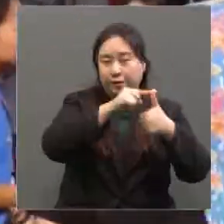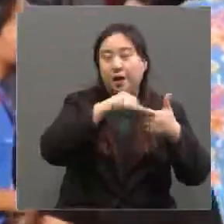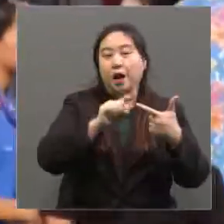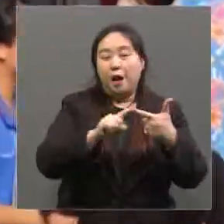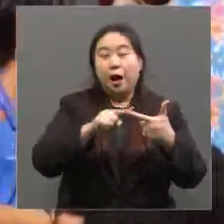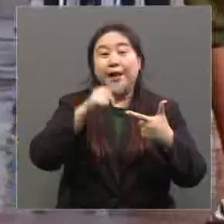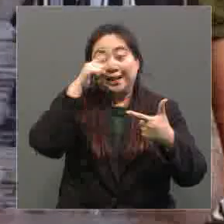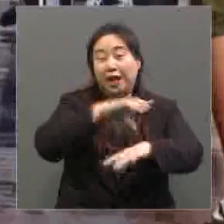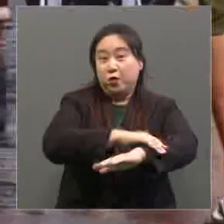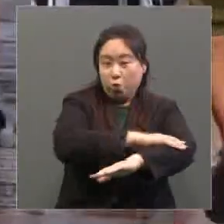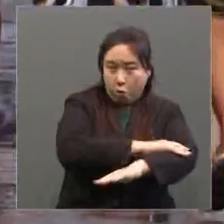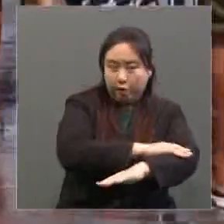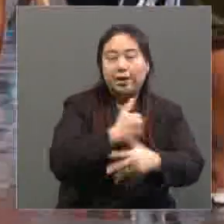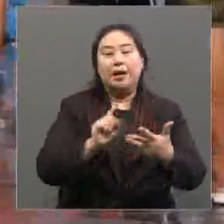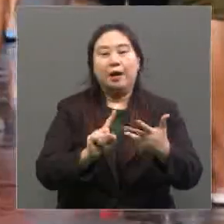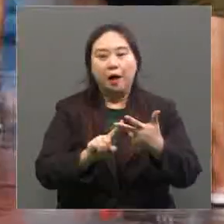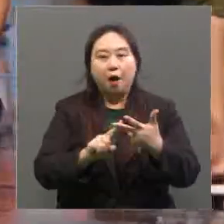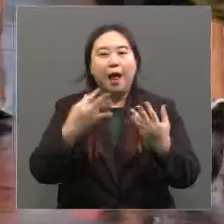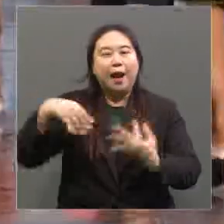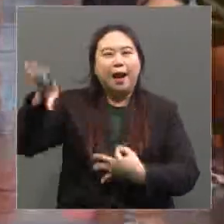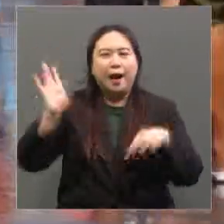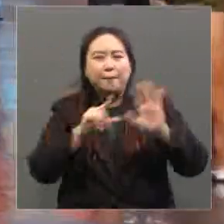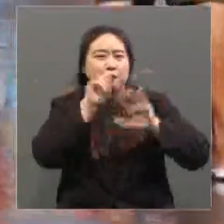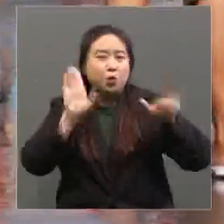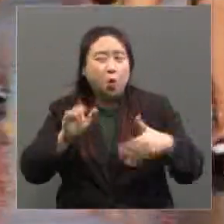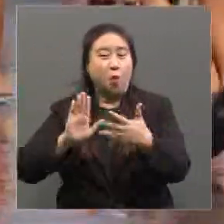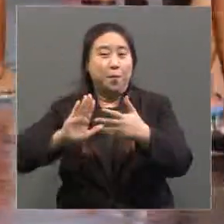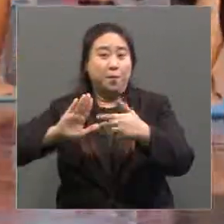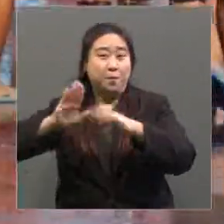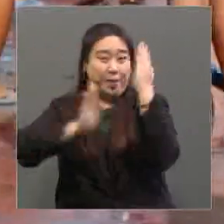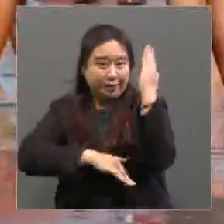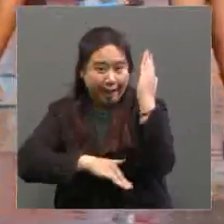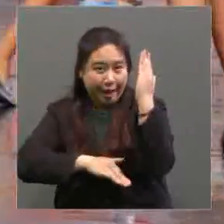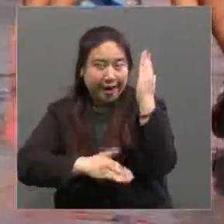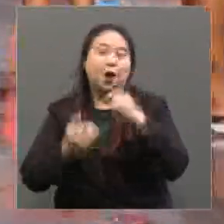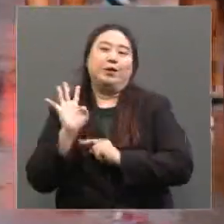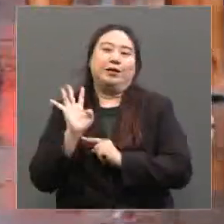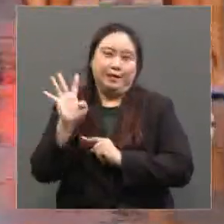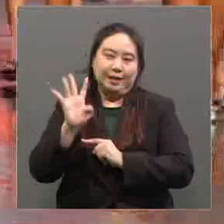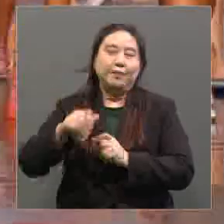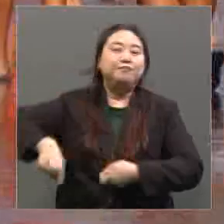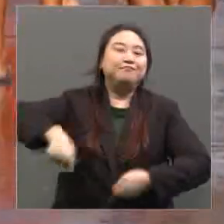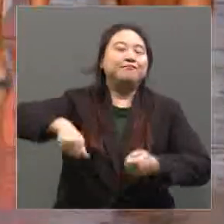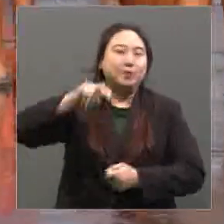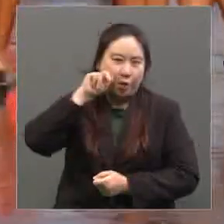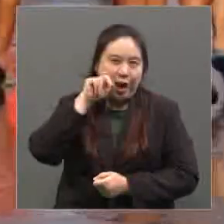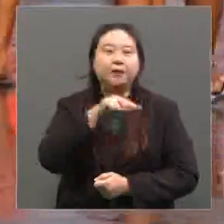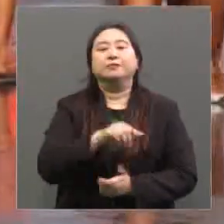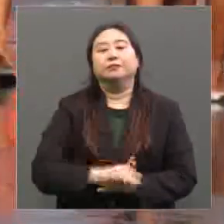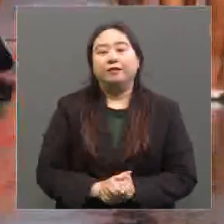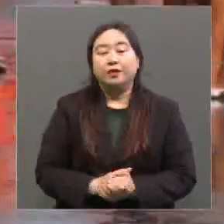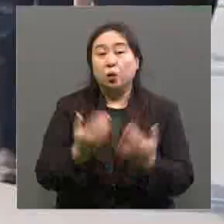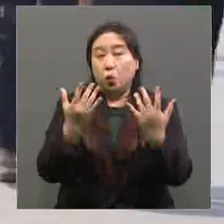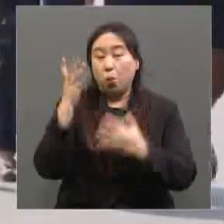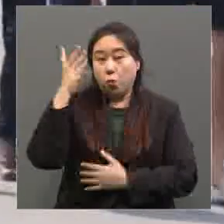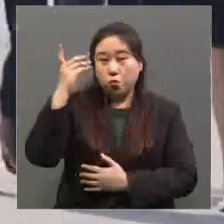โนราของภาคใต้ปี 2564แล้วก็ล่าสุดสดๆร้อนๆรายการที่ 4ก็คือสงกรานต์ในประเทศไทยนี่แหละนะครับครับเพราะฉะนั้น